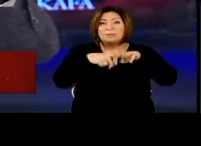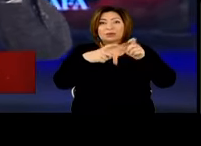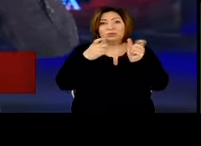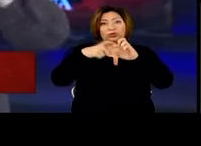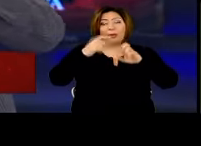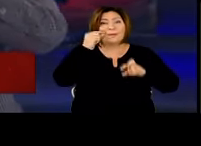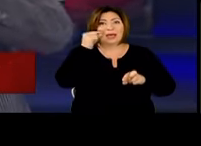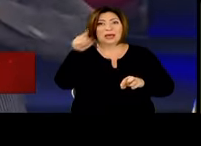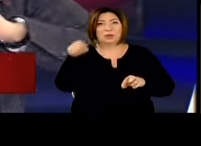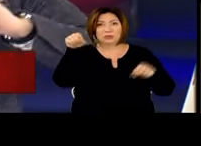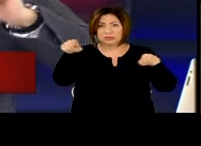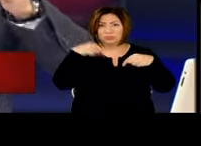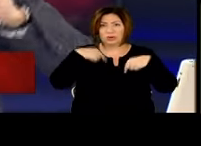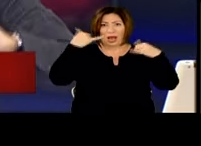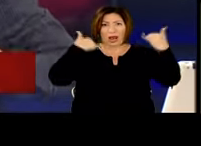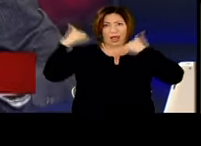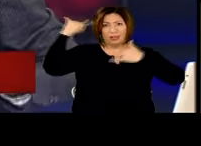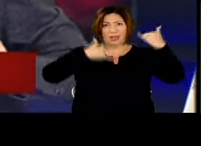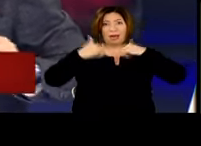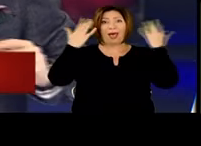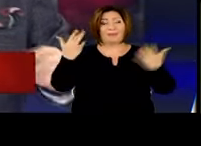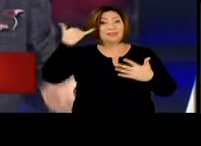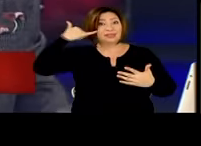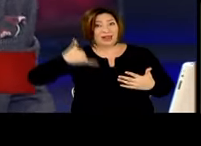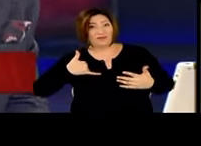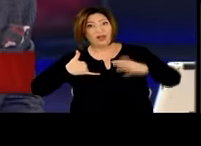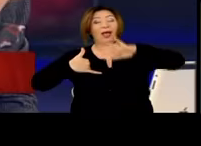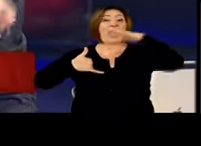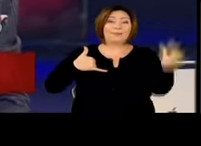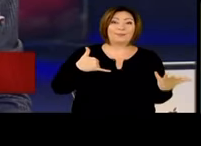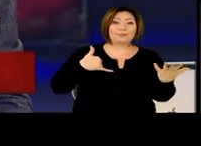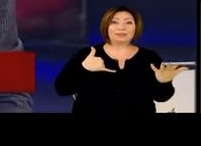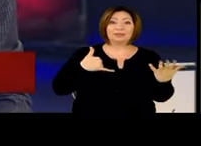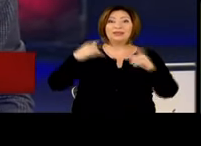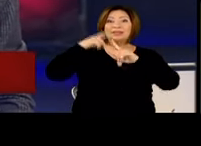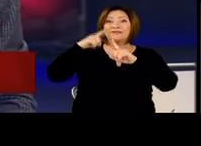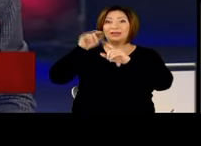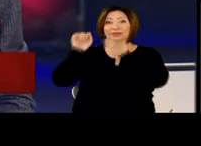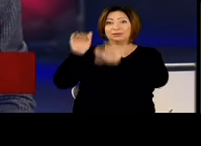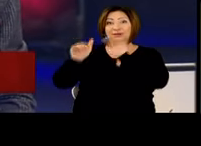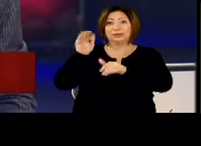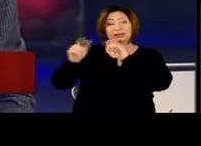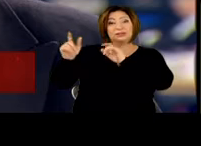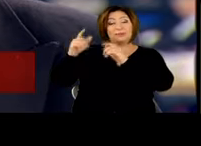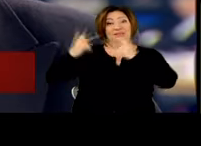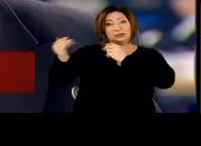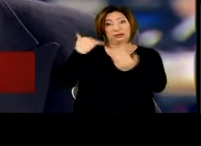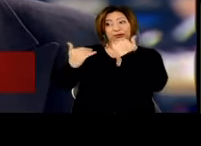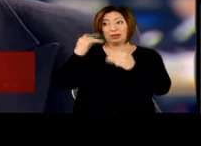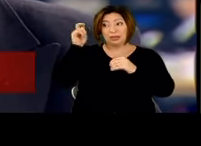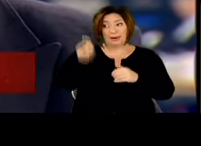siz bugün bizi arayanlara, hem telefonla arayanlara, hem de Twitter üzerinden bize kebap